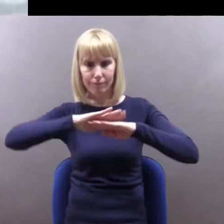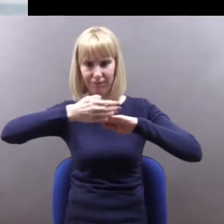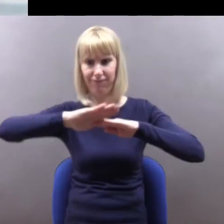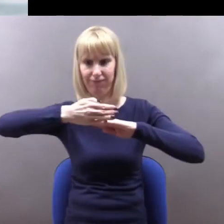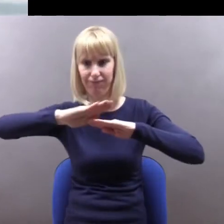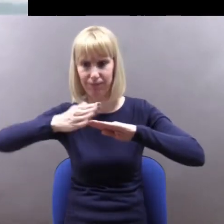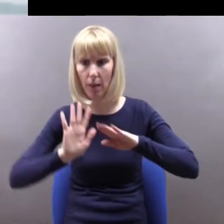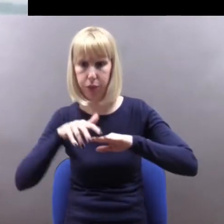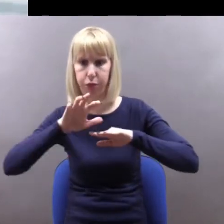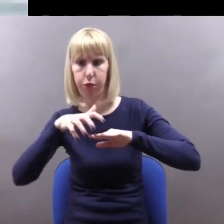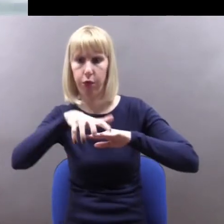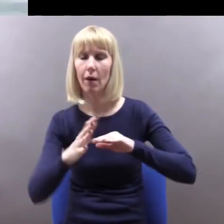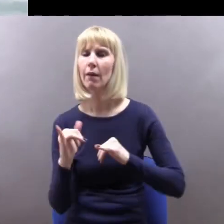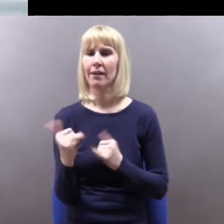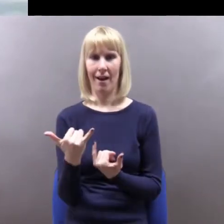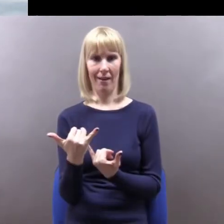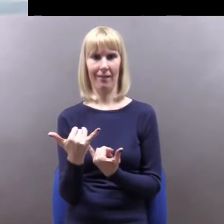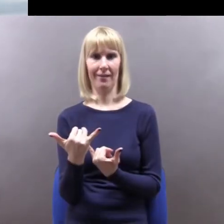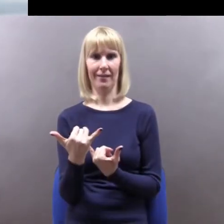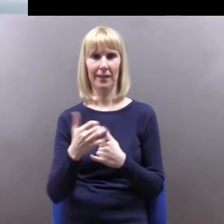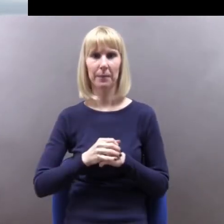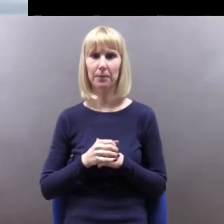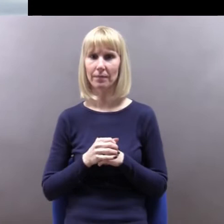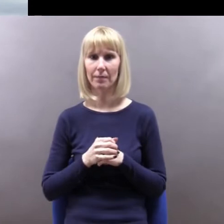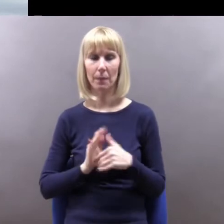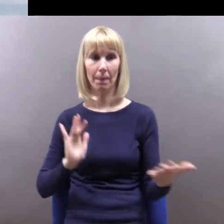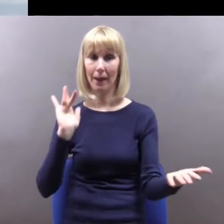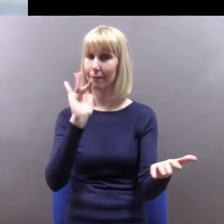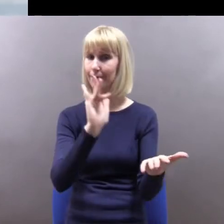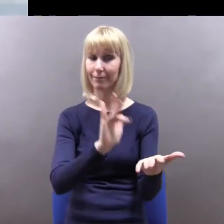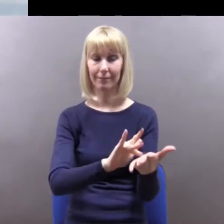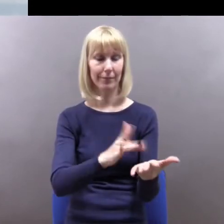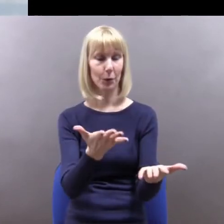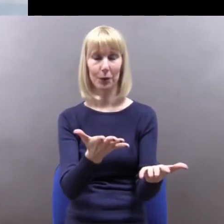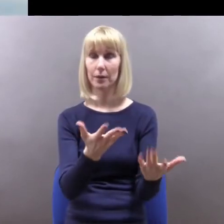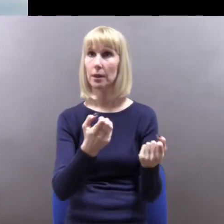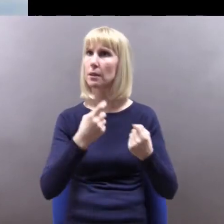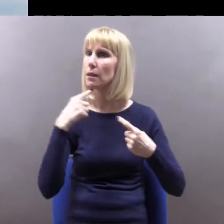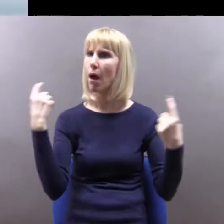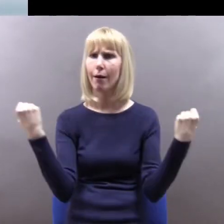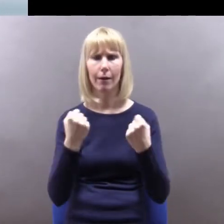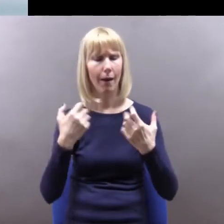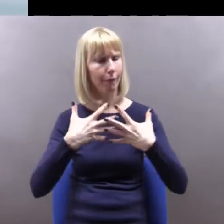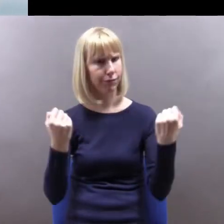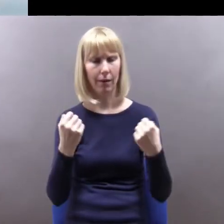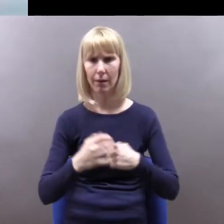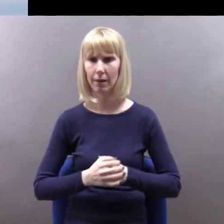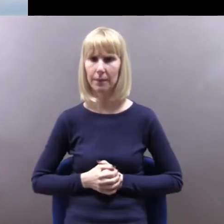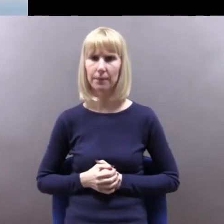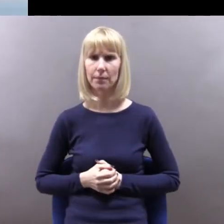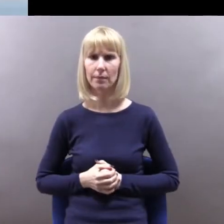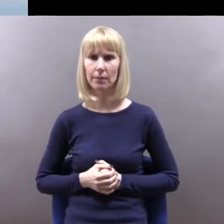może coś się pozmieniało, natomiast no, muzeum ekstra, ale dojechanie do muzeum